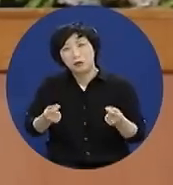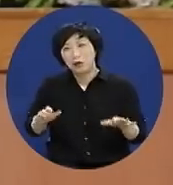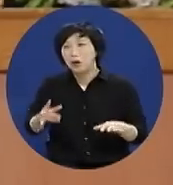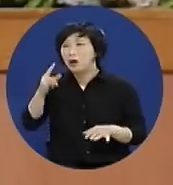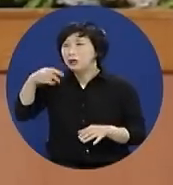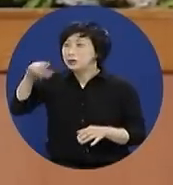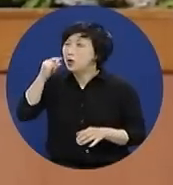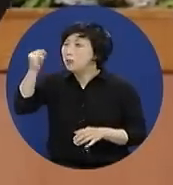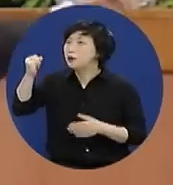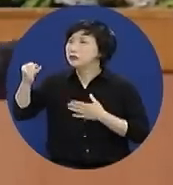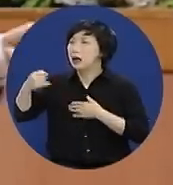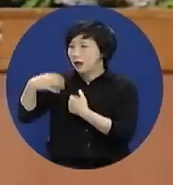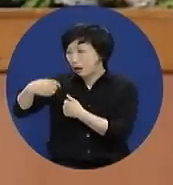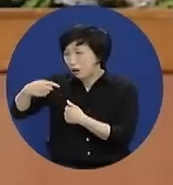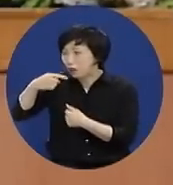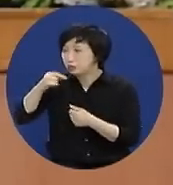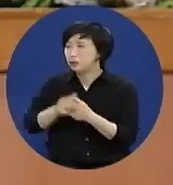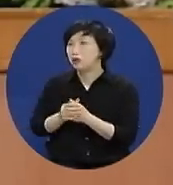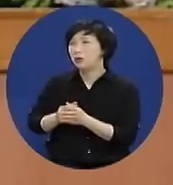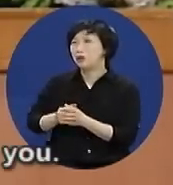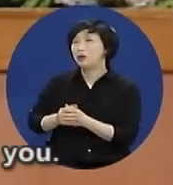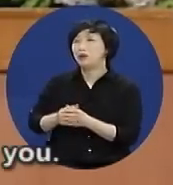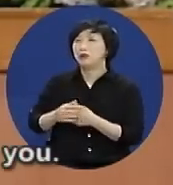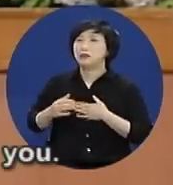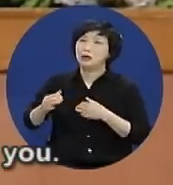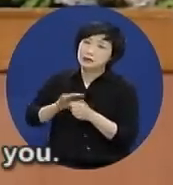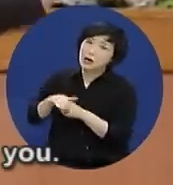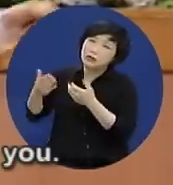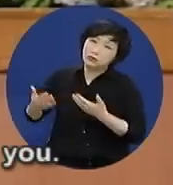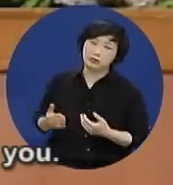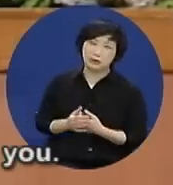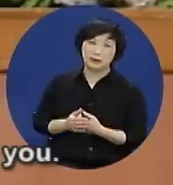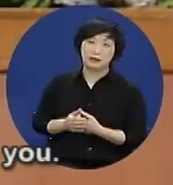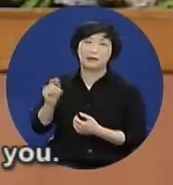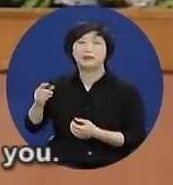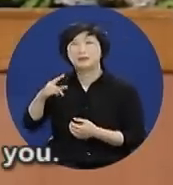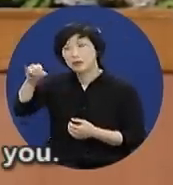ながら生きなければならないのではないです